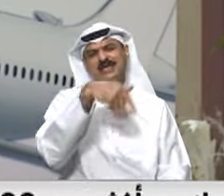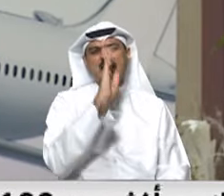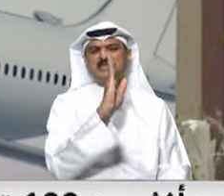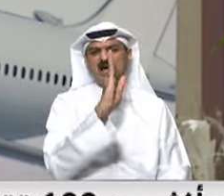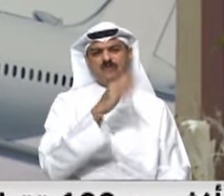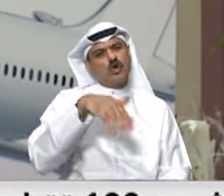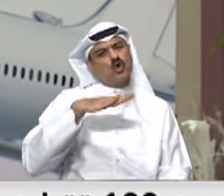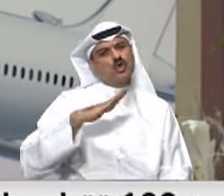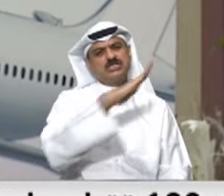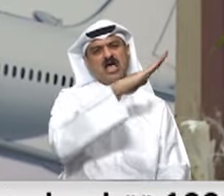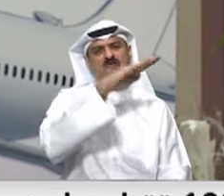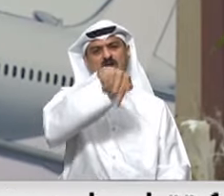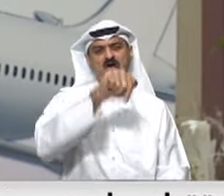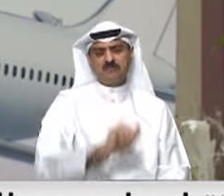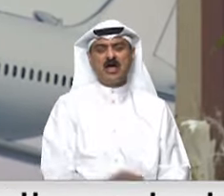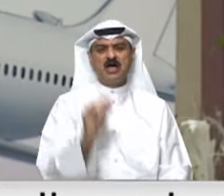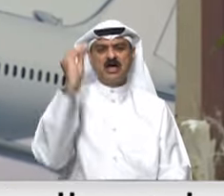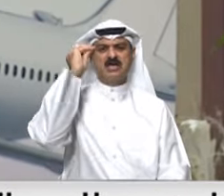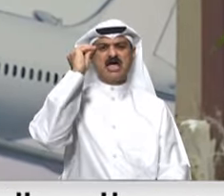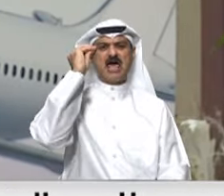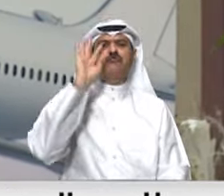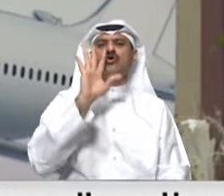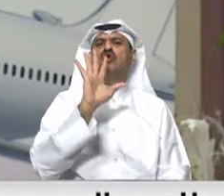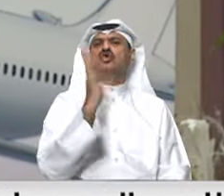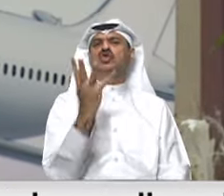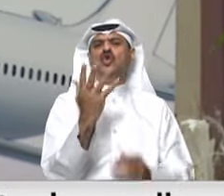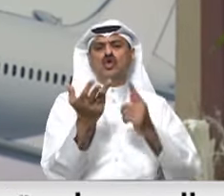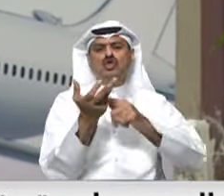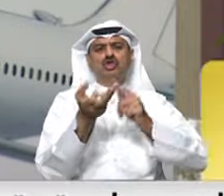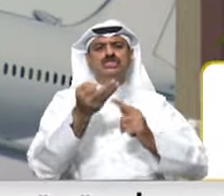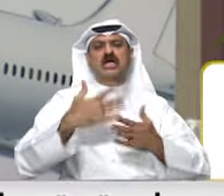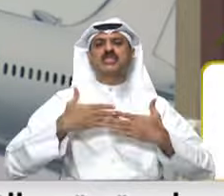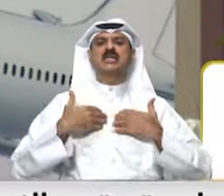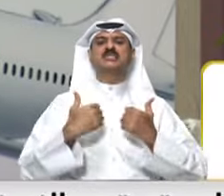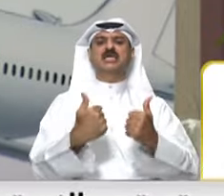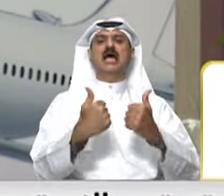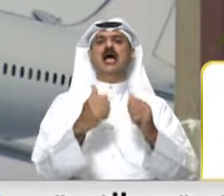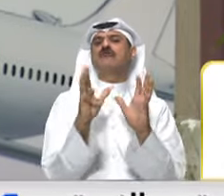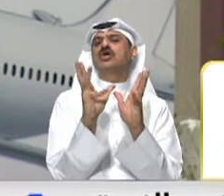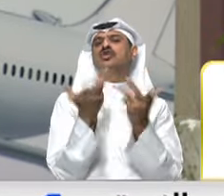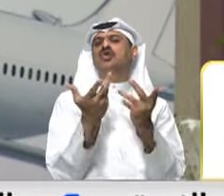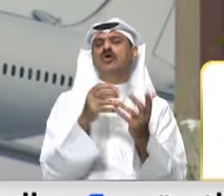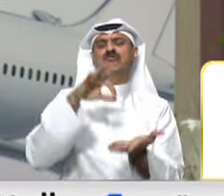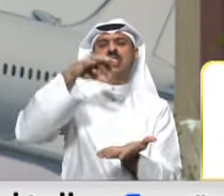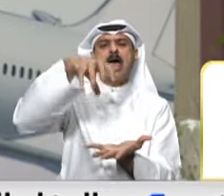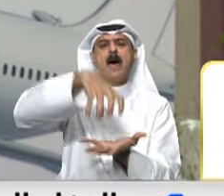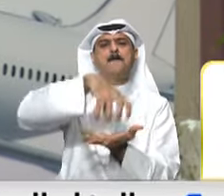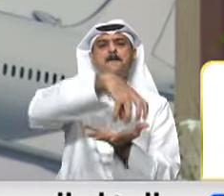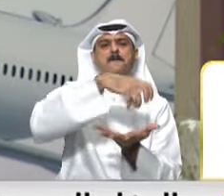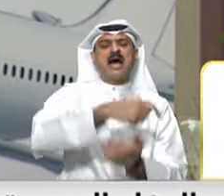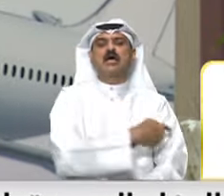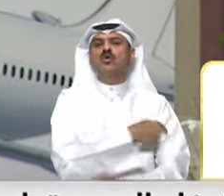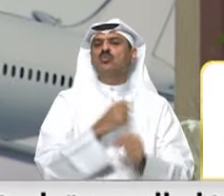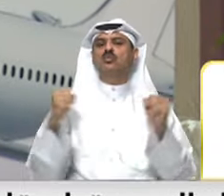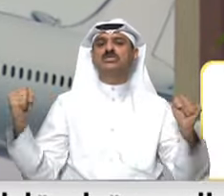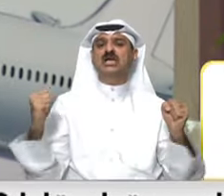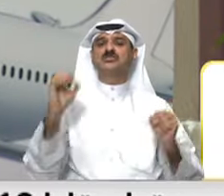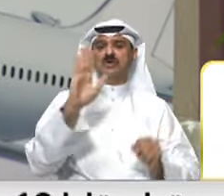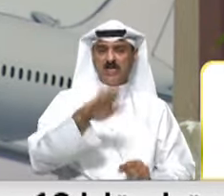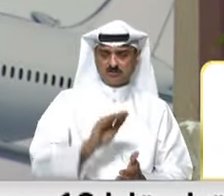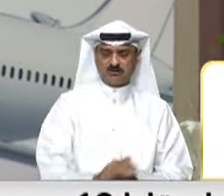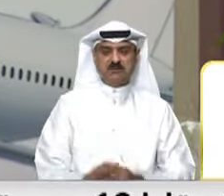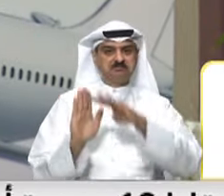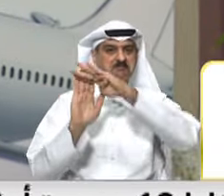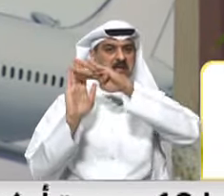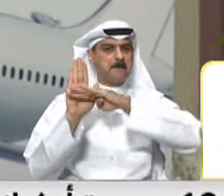حق الخريطه يحط يعني يشير ببنانه و صبعه الى الخريطه تطلع